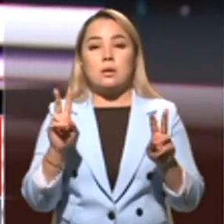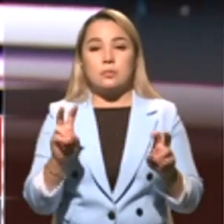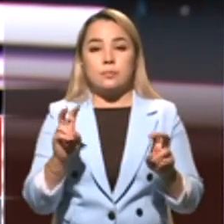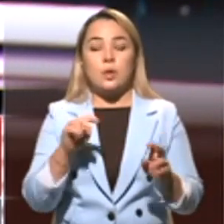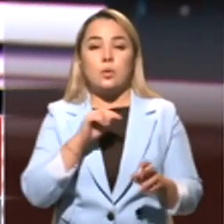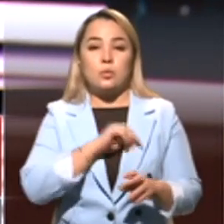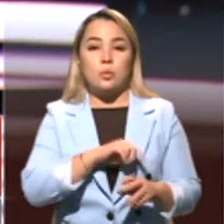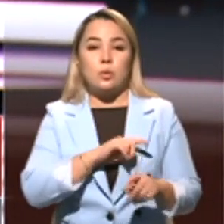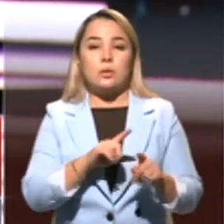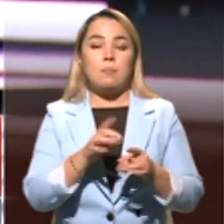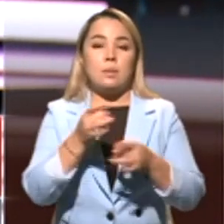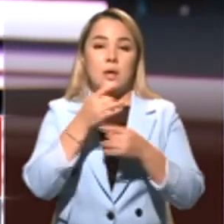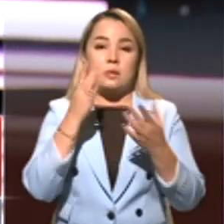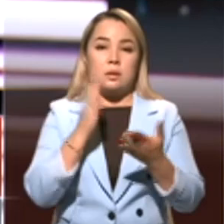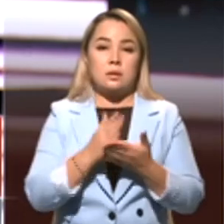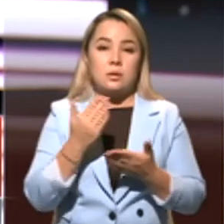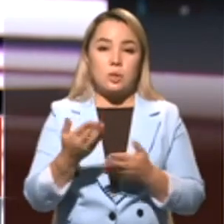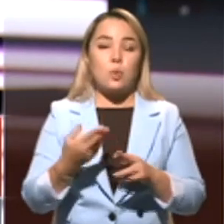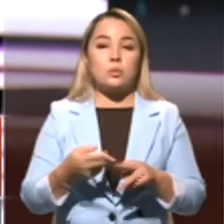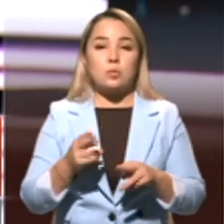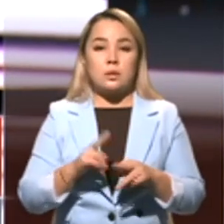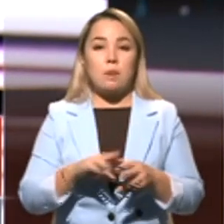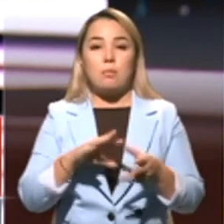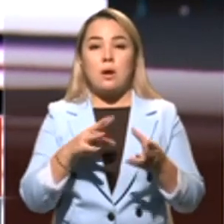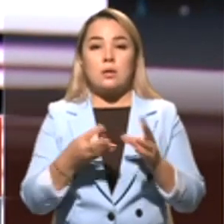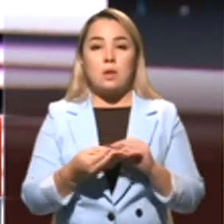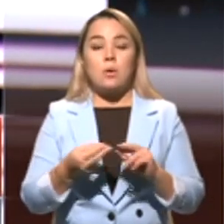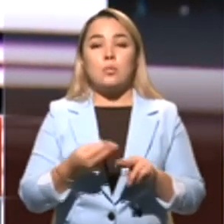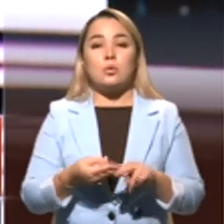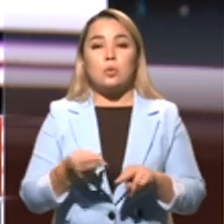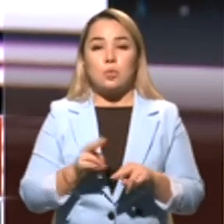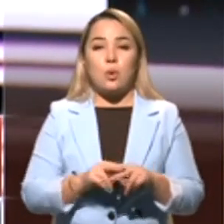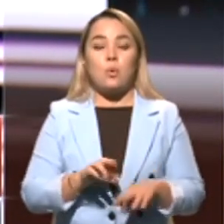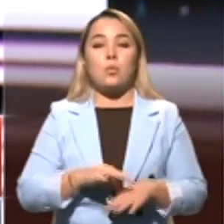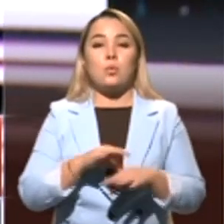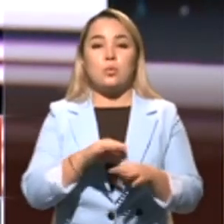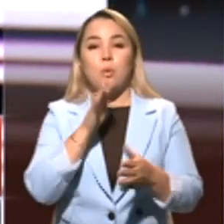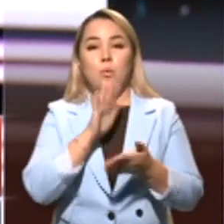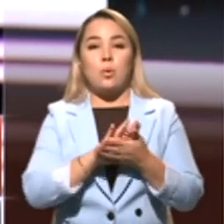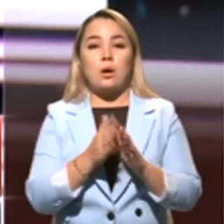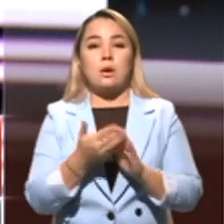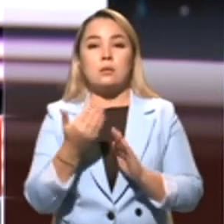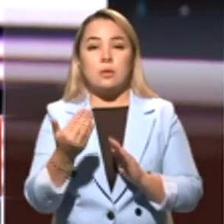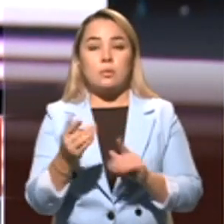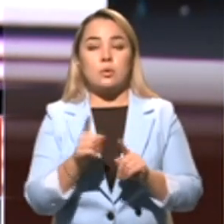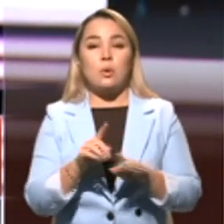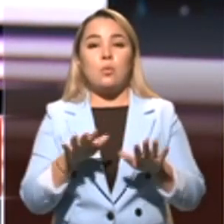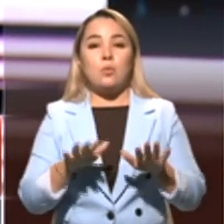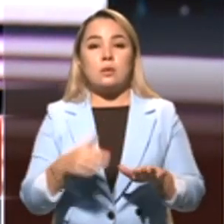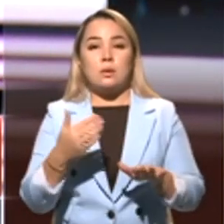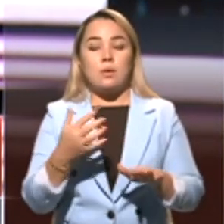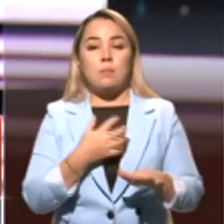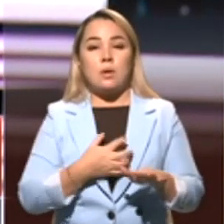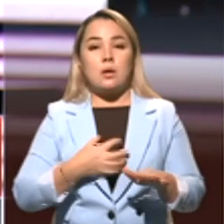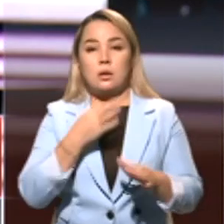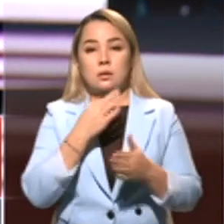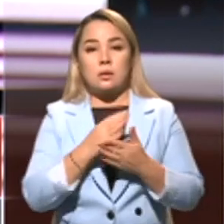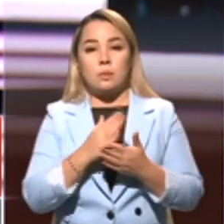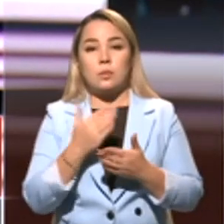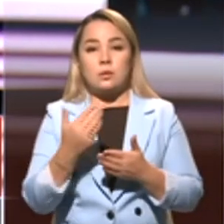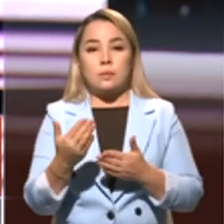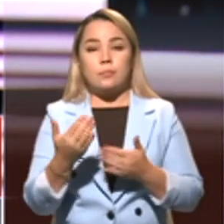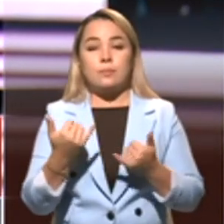Енді руханият, мәдениет дегендей. Сондықтан да бұның өту уақыты мен және орны мен маңызды.